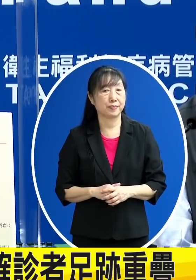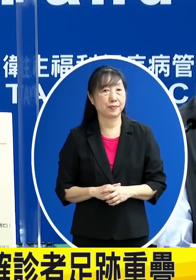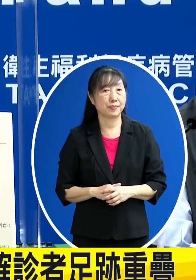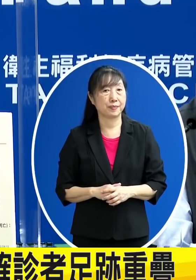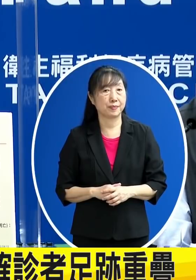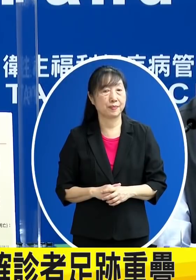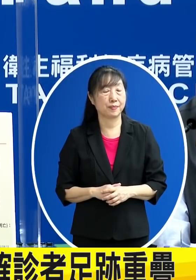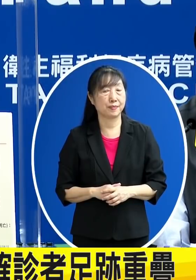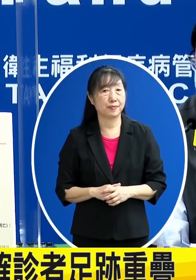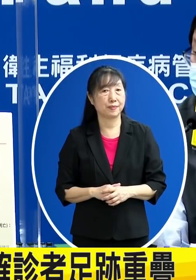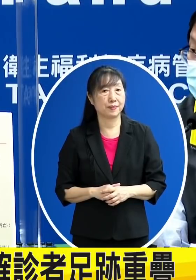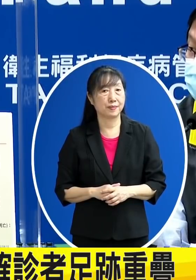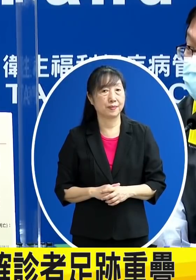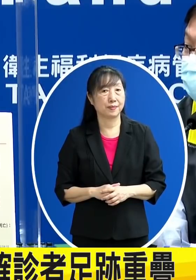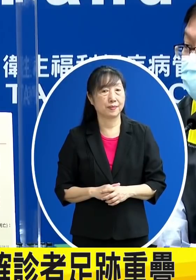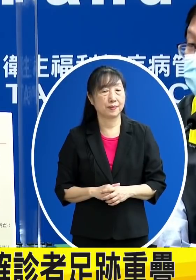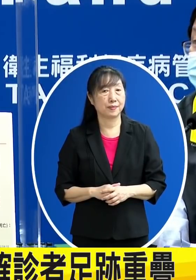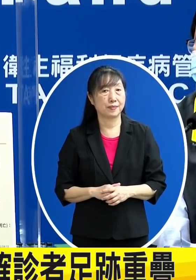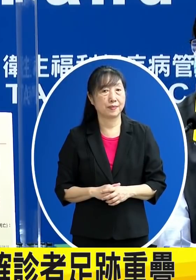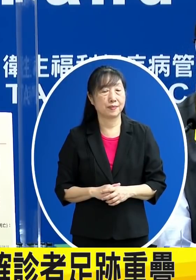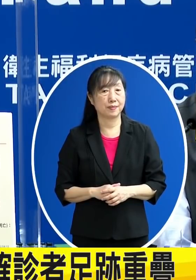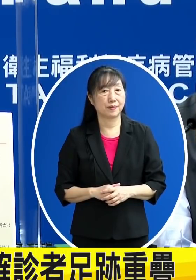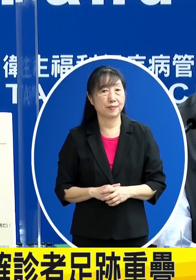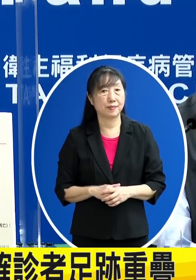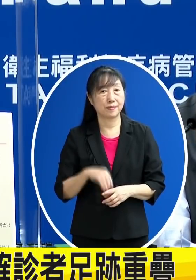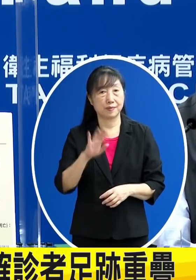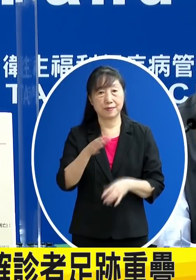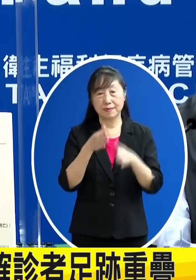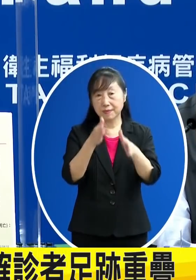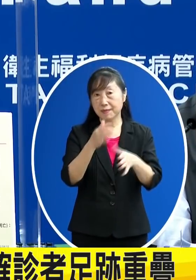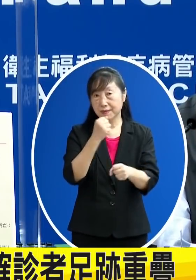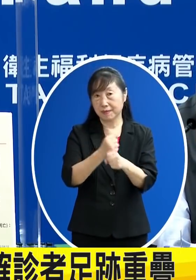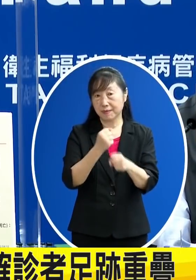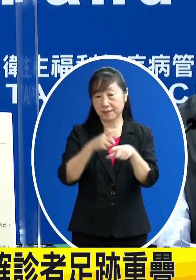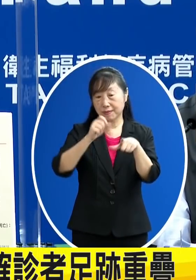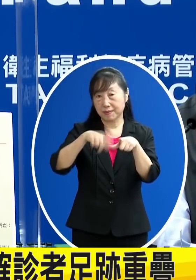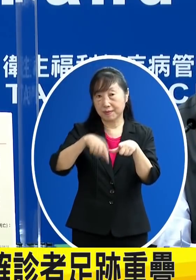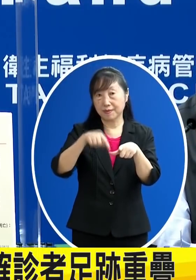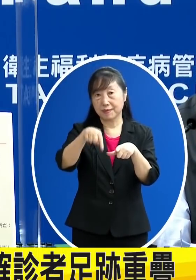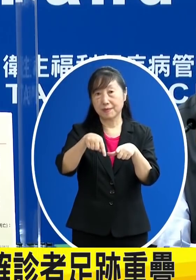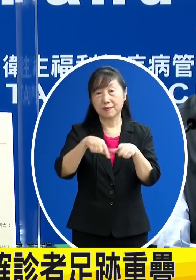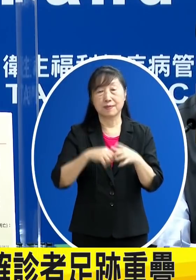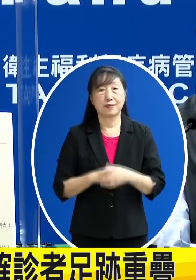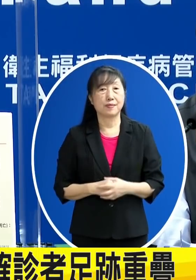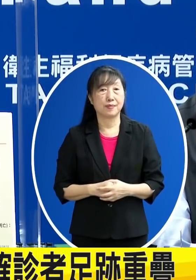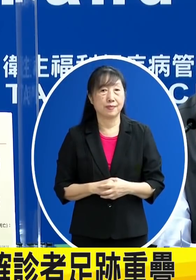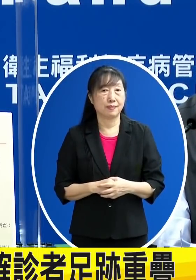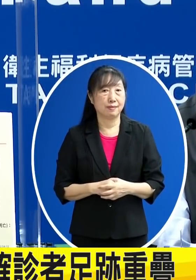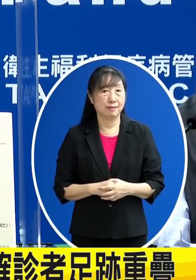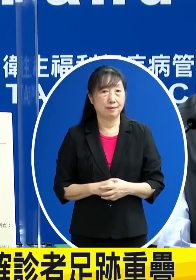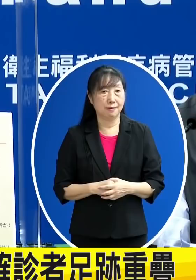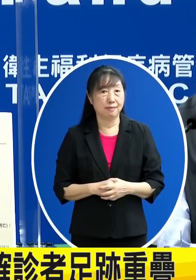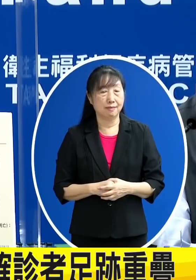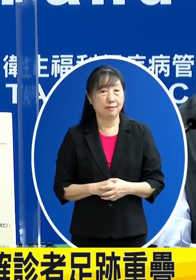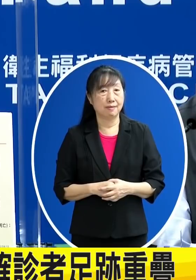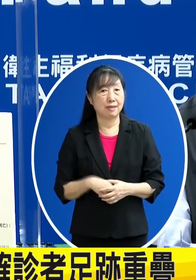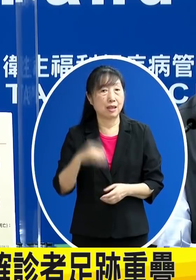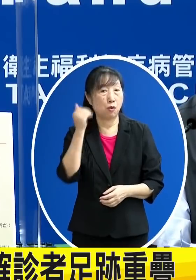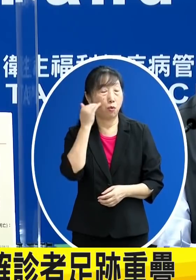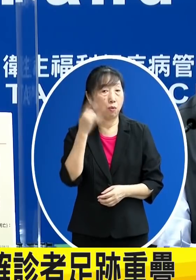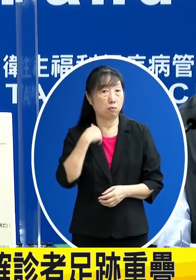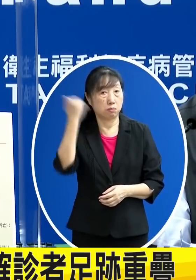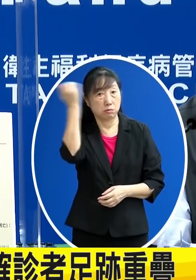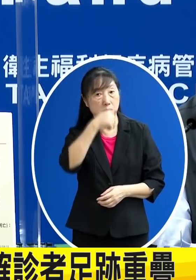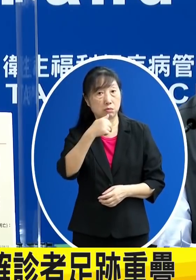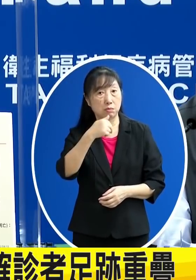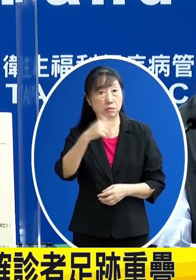啊，大家有人在问，就是说，在工作场所，但有时候我在，就是我在接到卫生单位